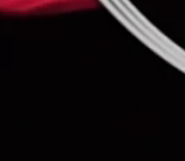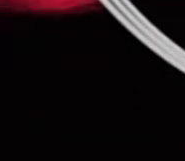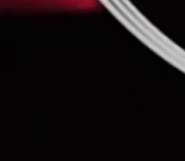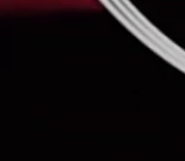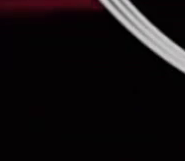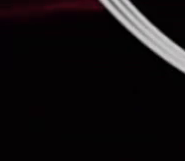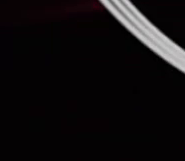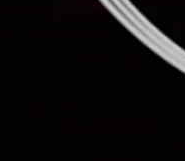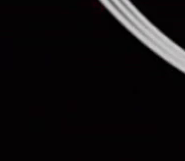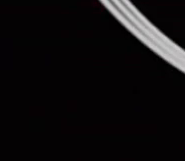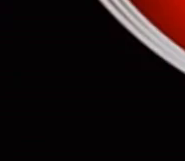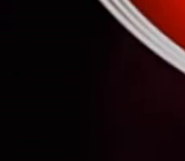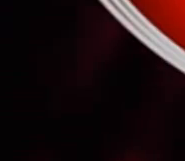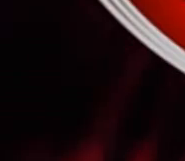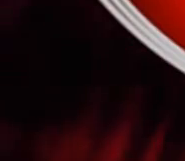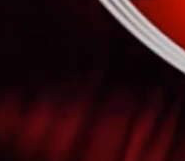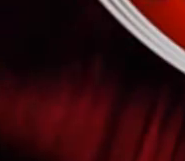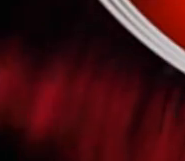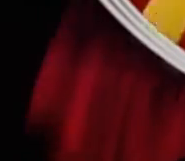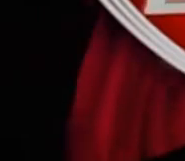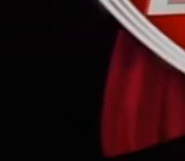Hot News Express.